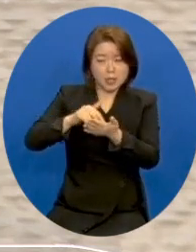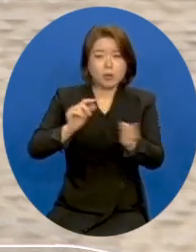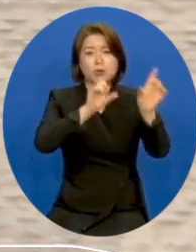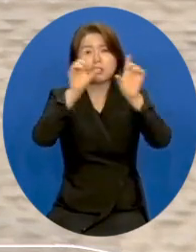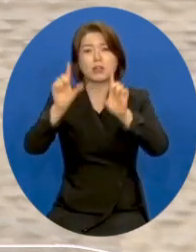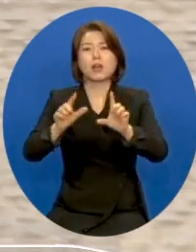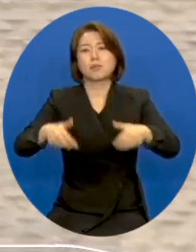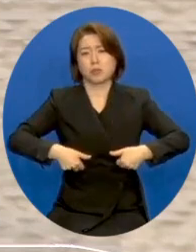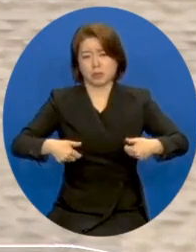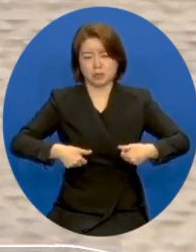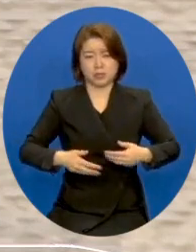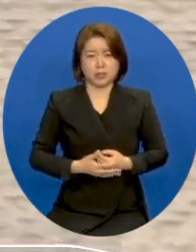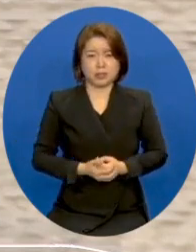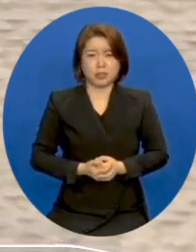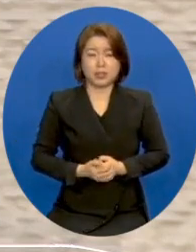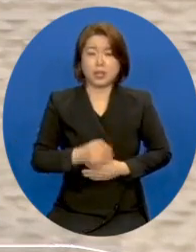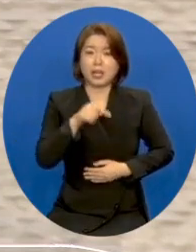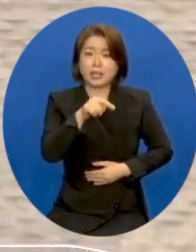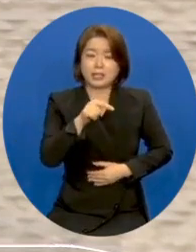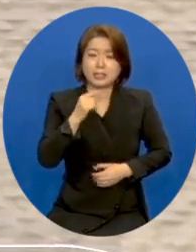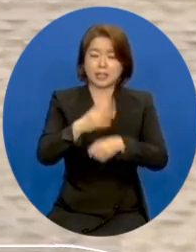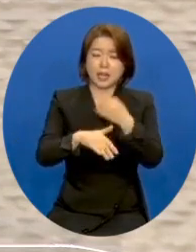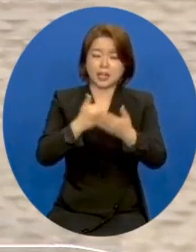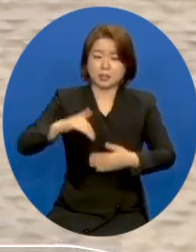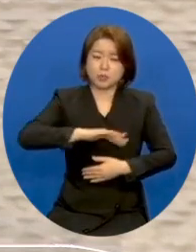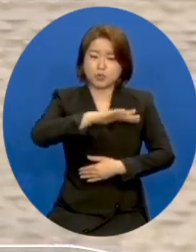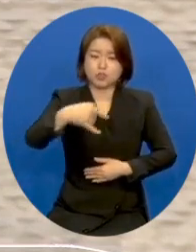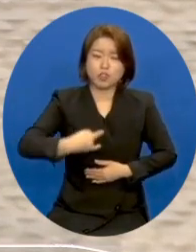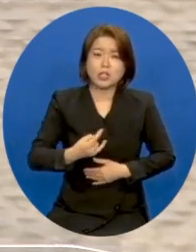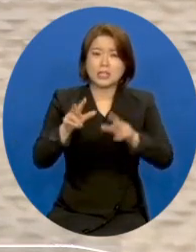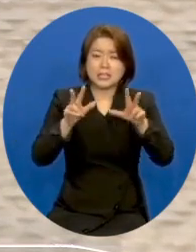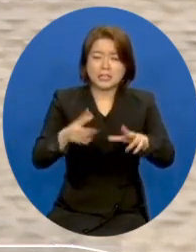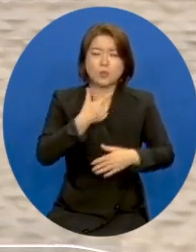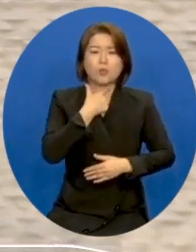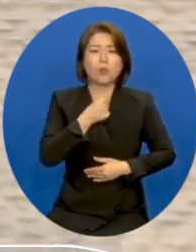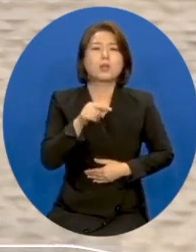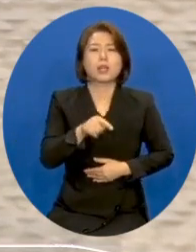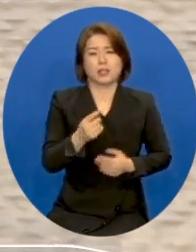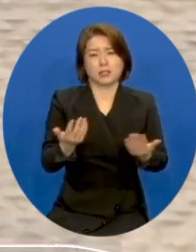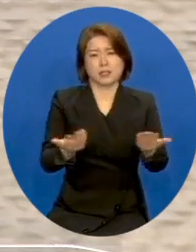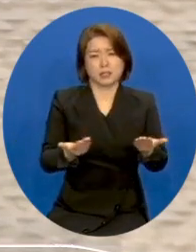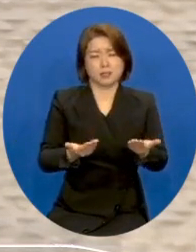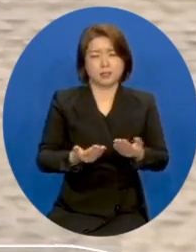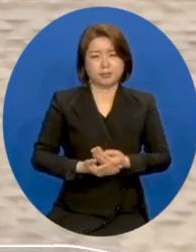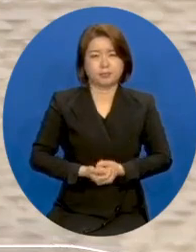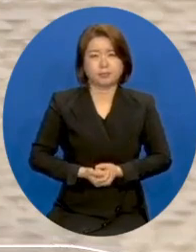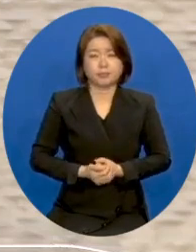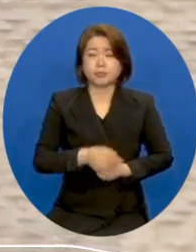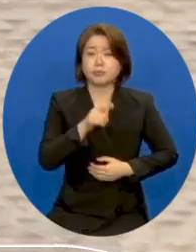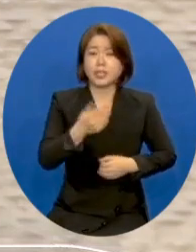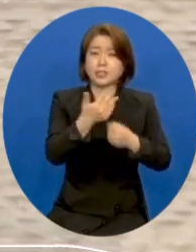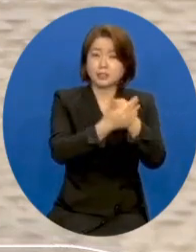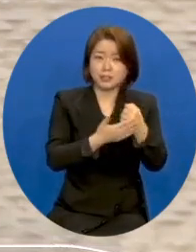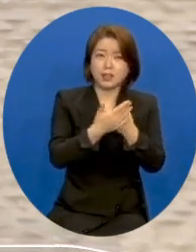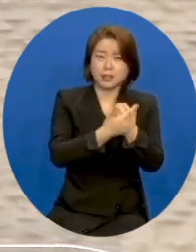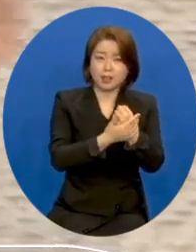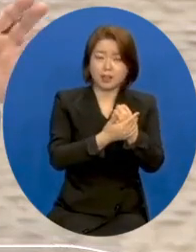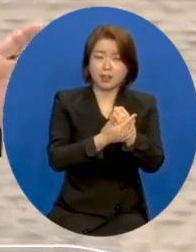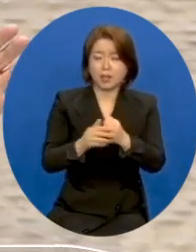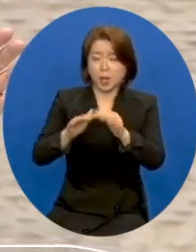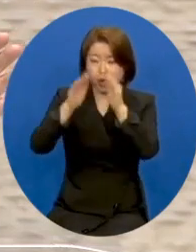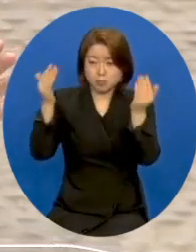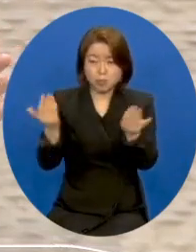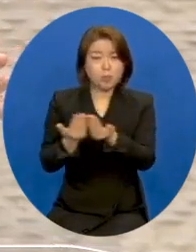합니다. 이것이 하나님이 우리에게 지금 원하시는 것입니다. 이 은혜가